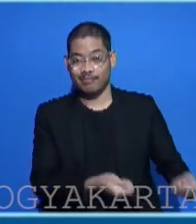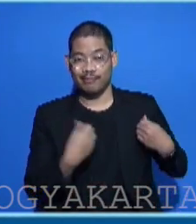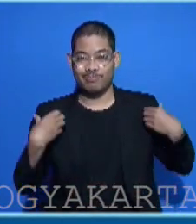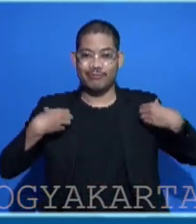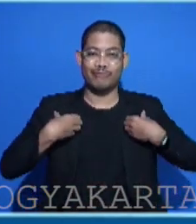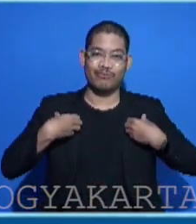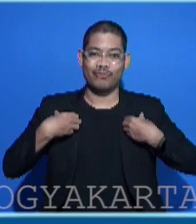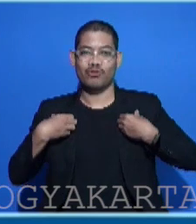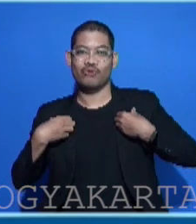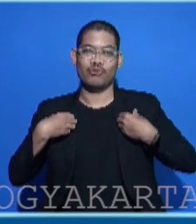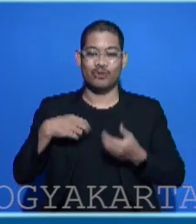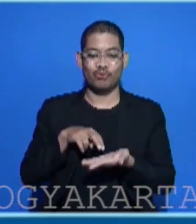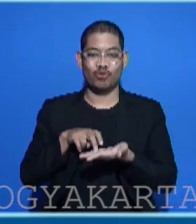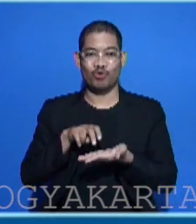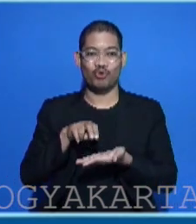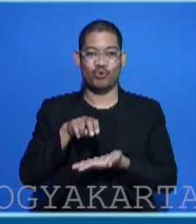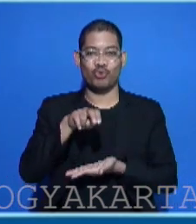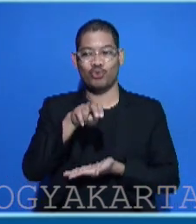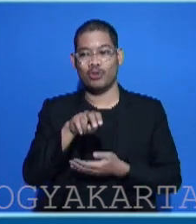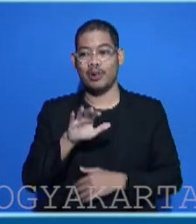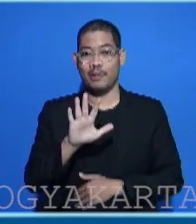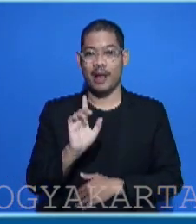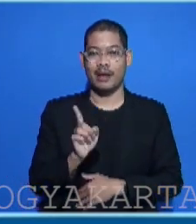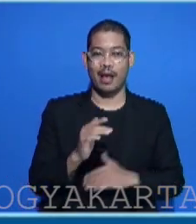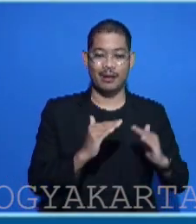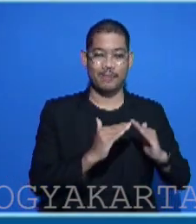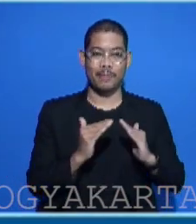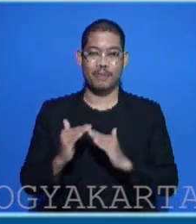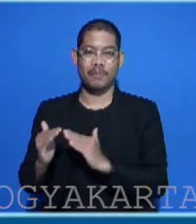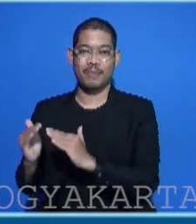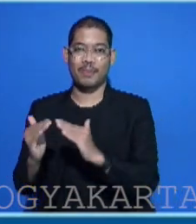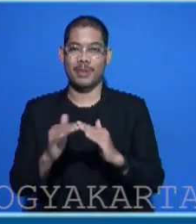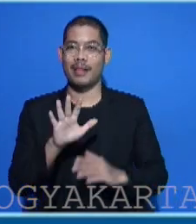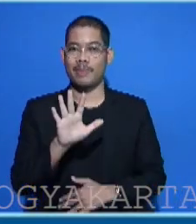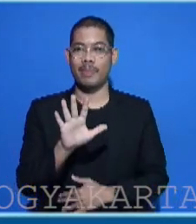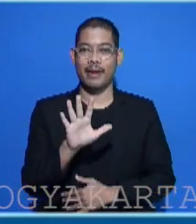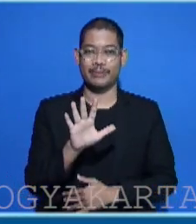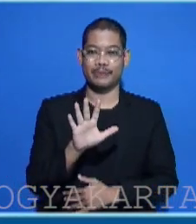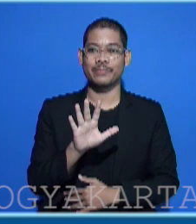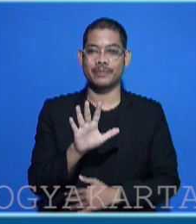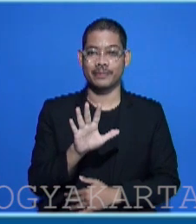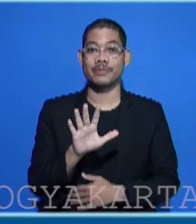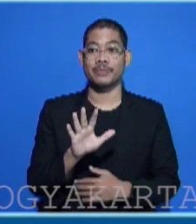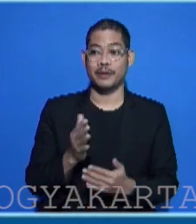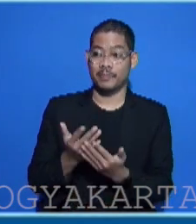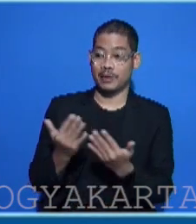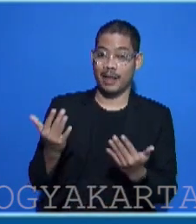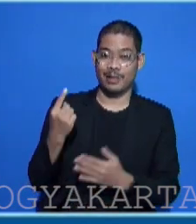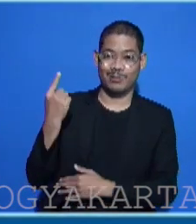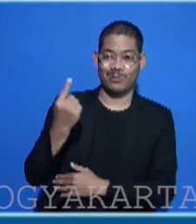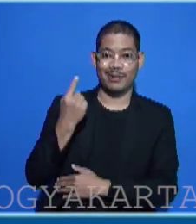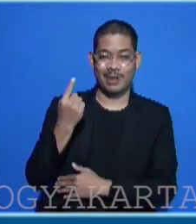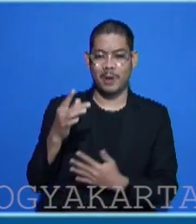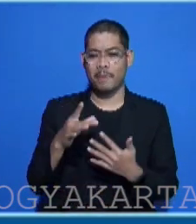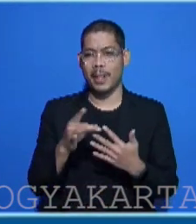bedalem kandidat limasan kagungan Ipun Metro Sutomo sawah neh wargo sipil kapilih minongko papan